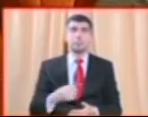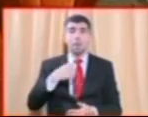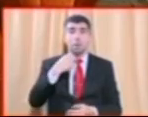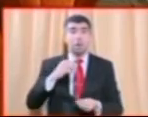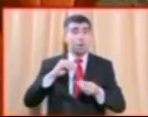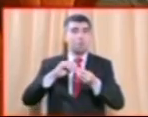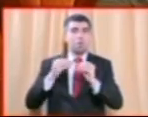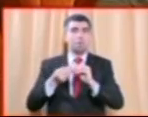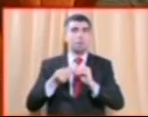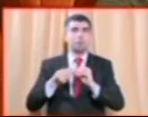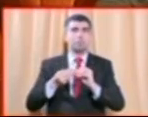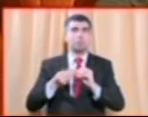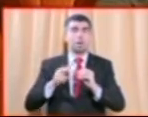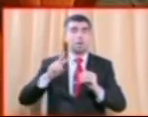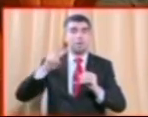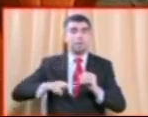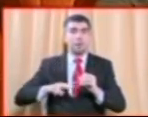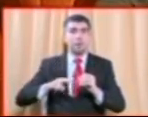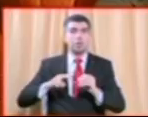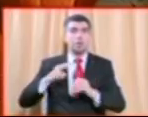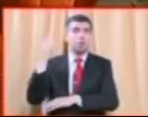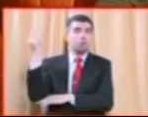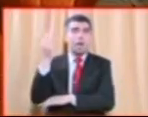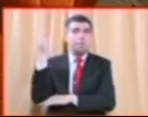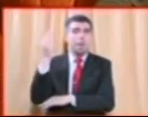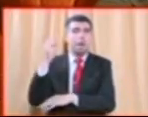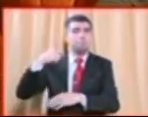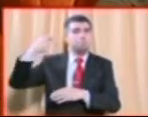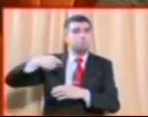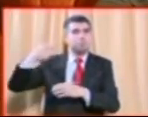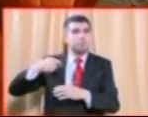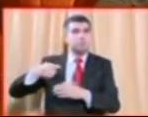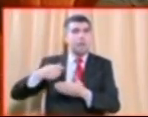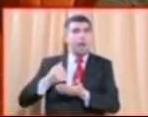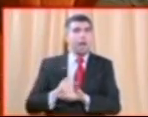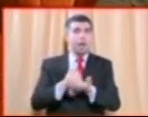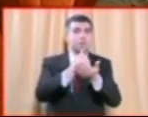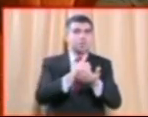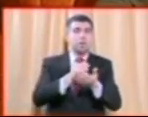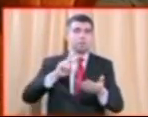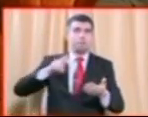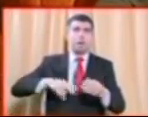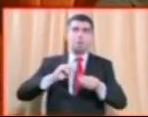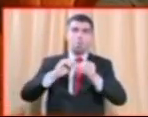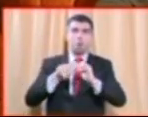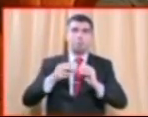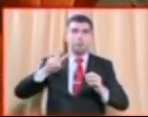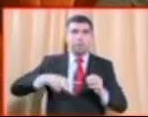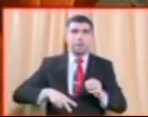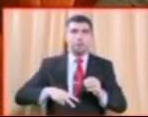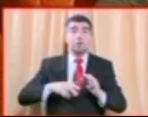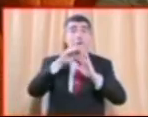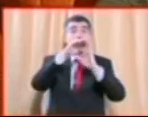إشكالية ديال المنح مطروحة في الشفافية على مستوى اللجان